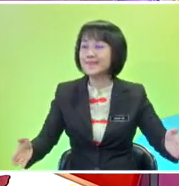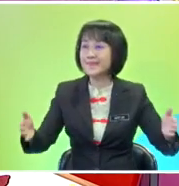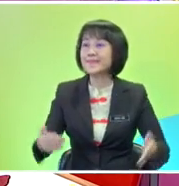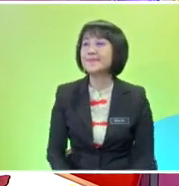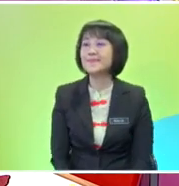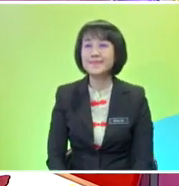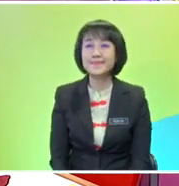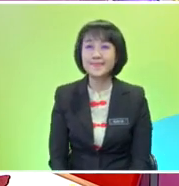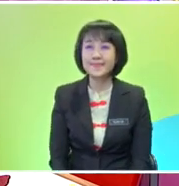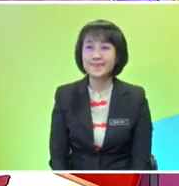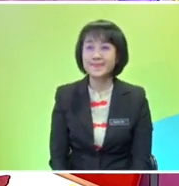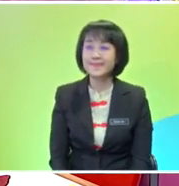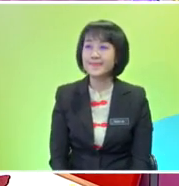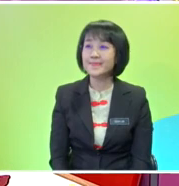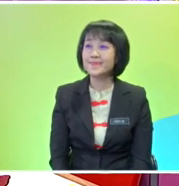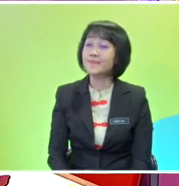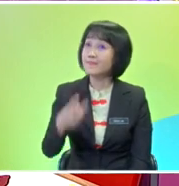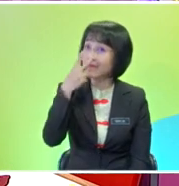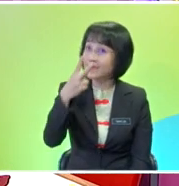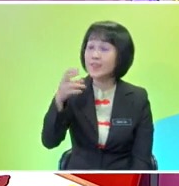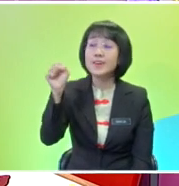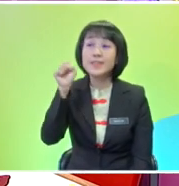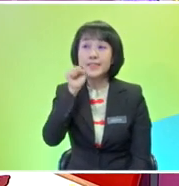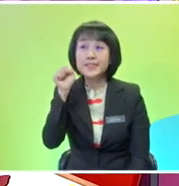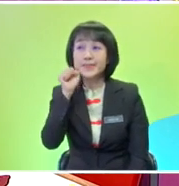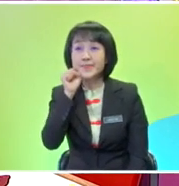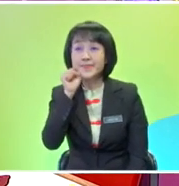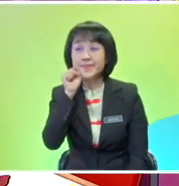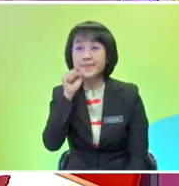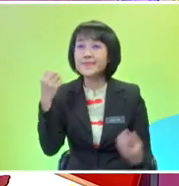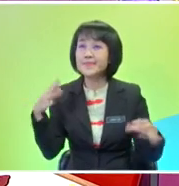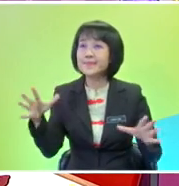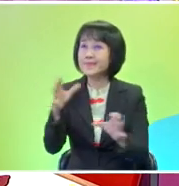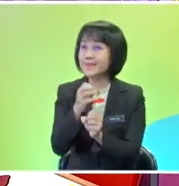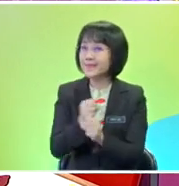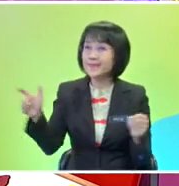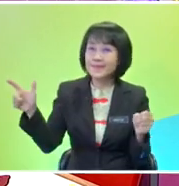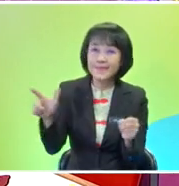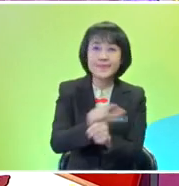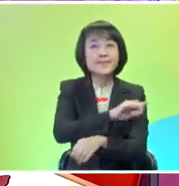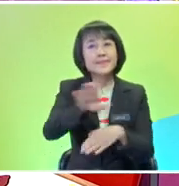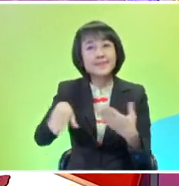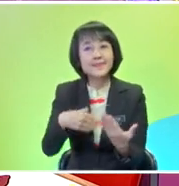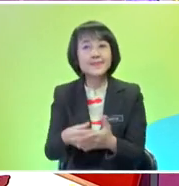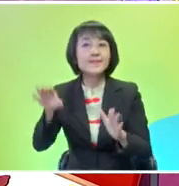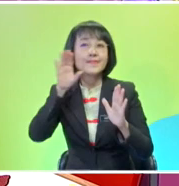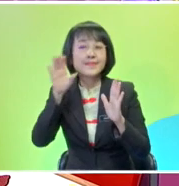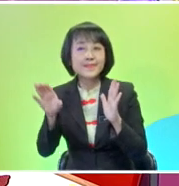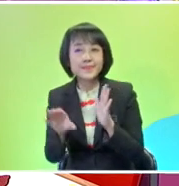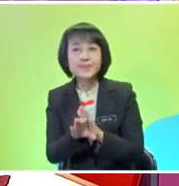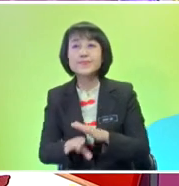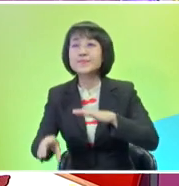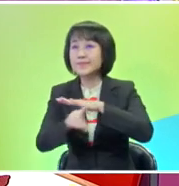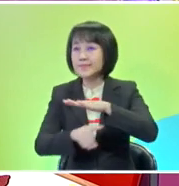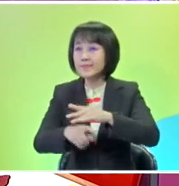meja di sini nampaknya Kakak Mira kita dah dapat melengkapkan semua gambar berdasarkan